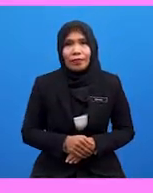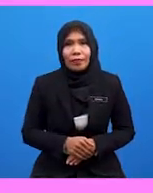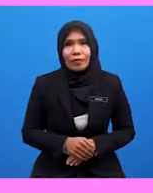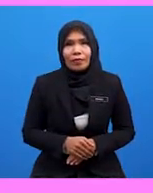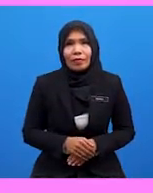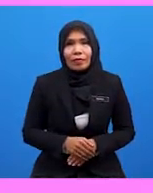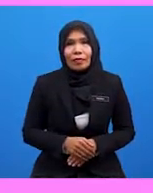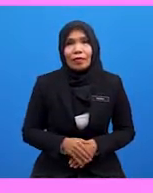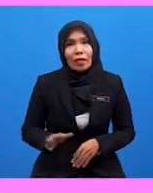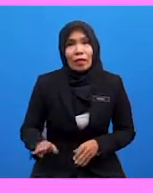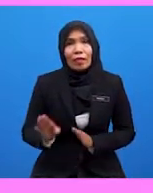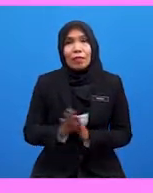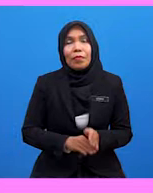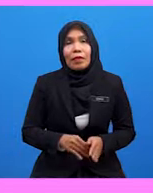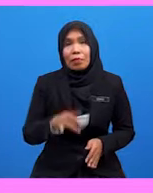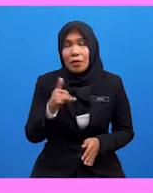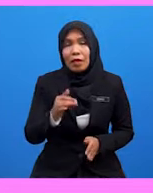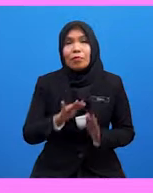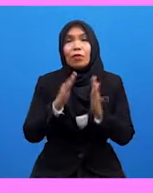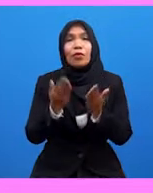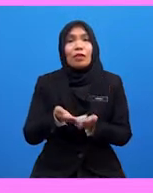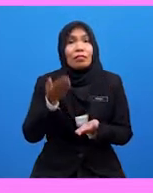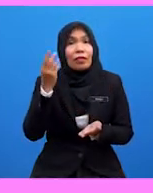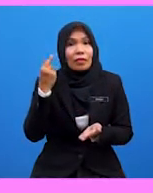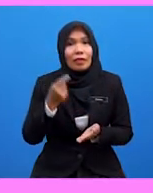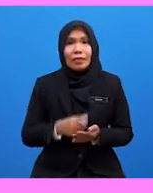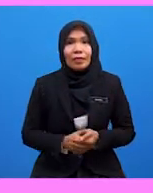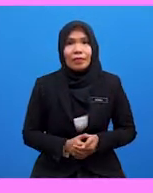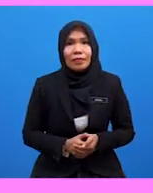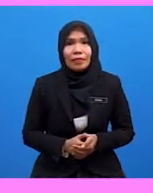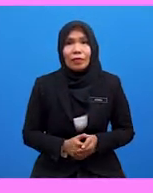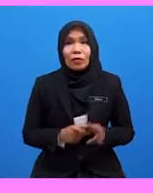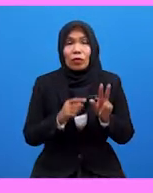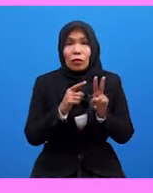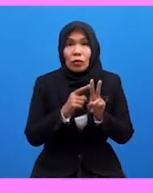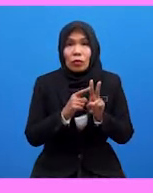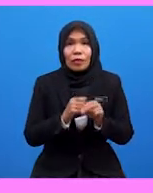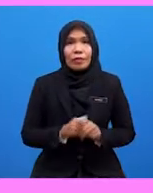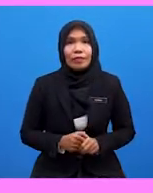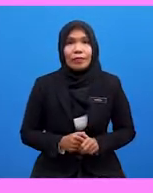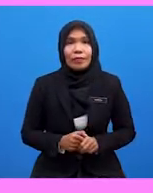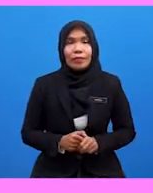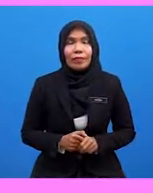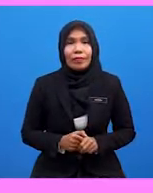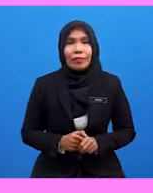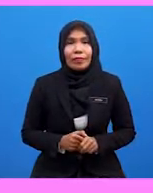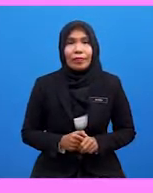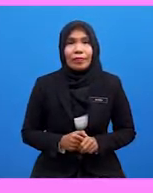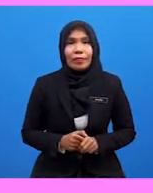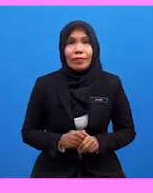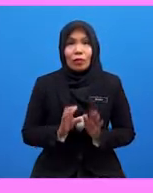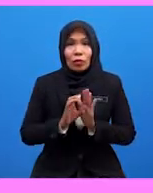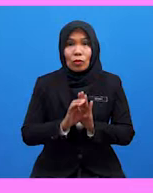adik bermain bola tadi. Yang kedua, kata adverba yang asalnya kata adjektif.